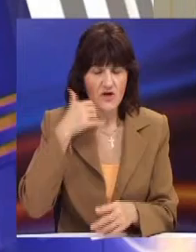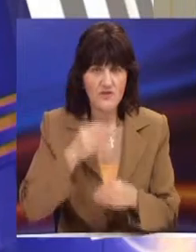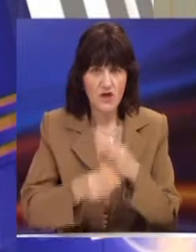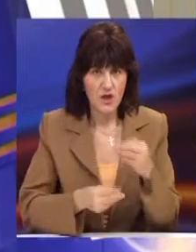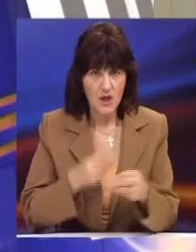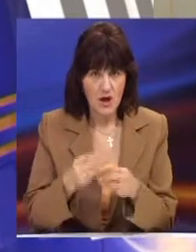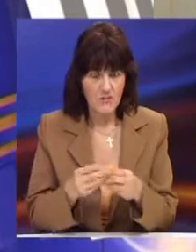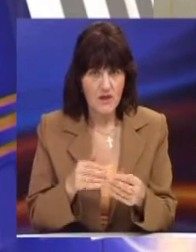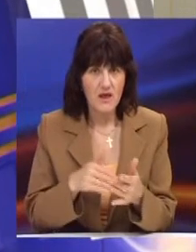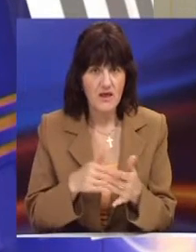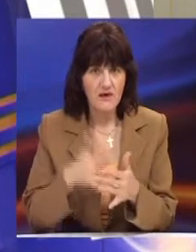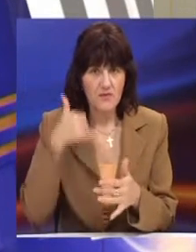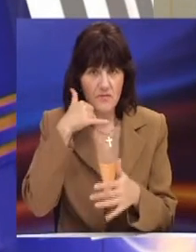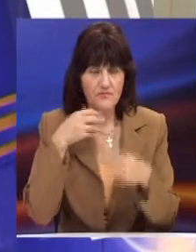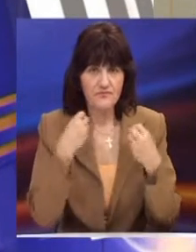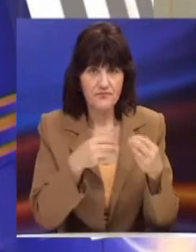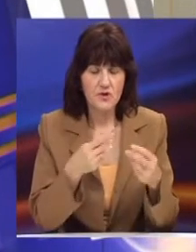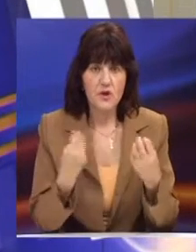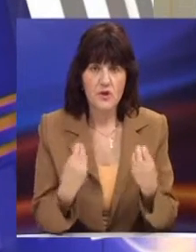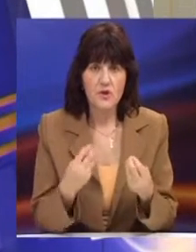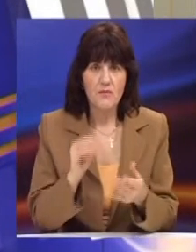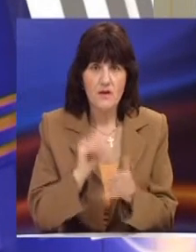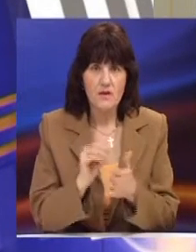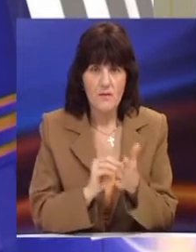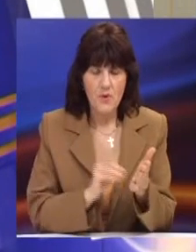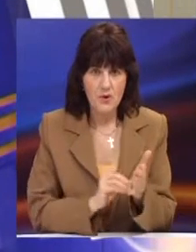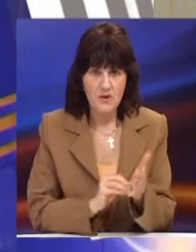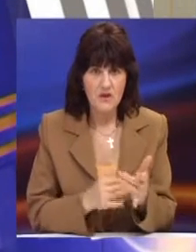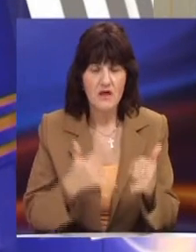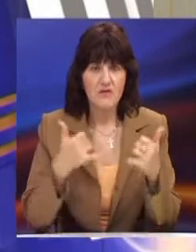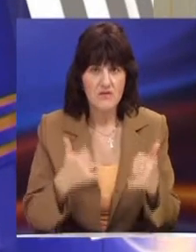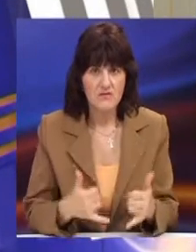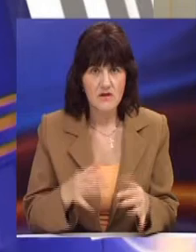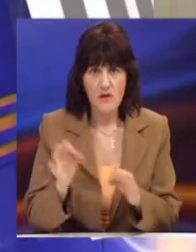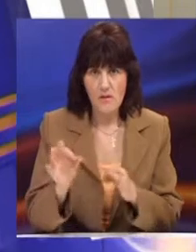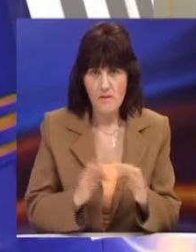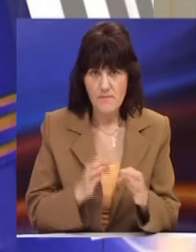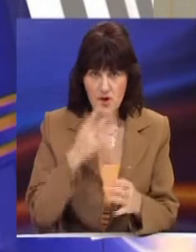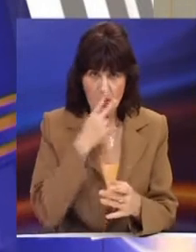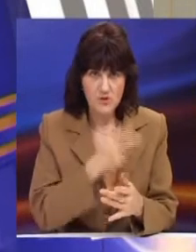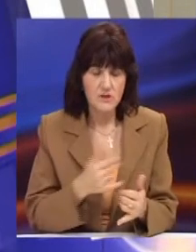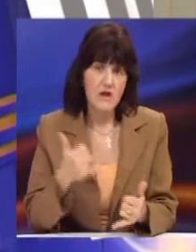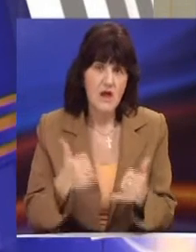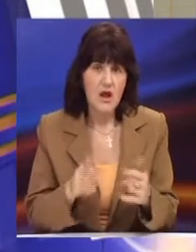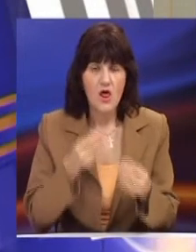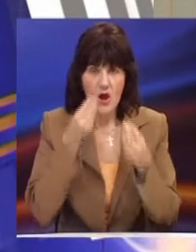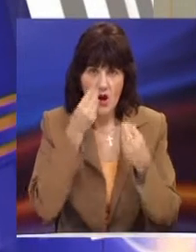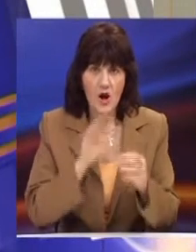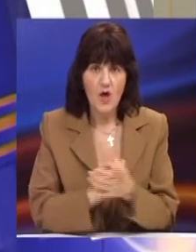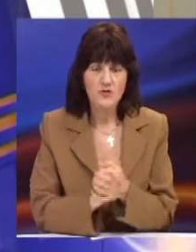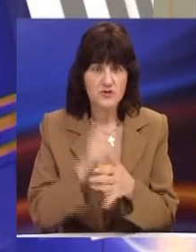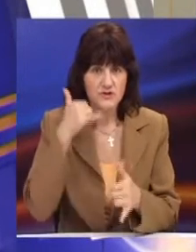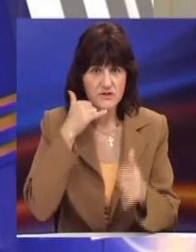znači najvažnije je da sarađuje sa dispečerom i da da adekvatne podatke. Znači na osnovu toga se vrši i procena, ponekad je veoma loša saradnja